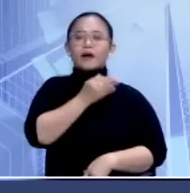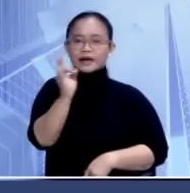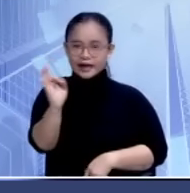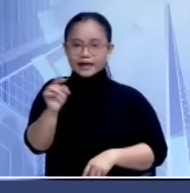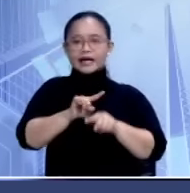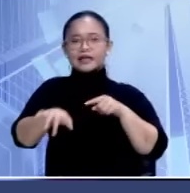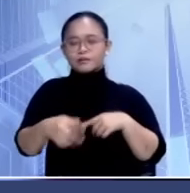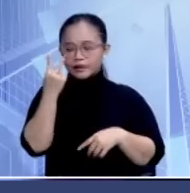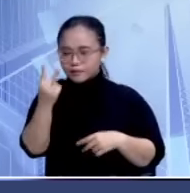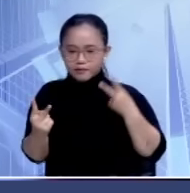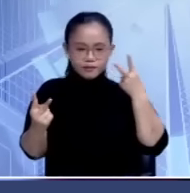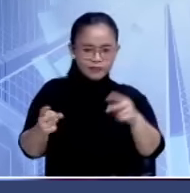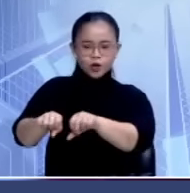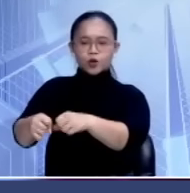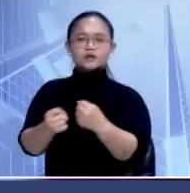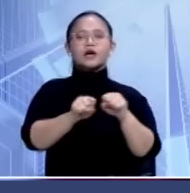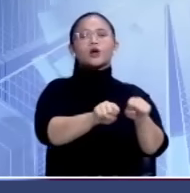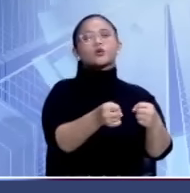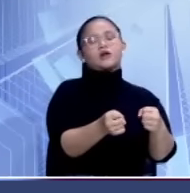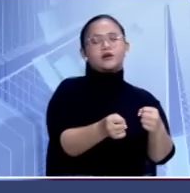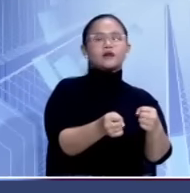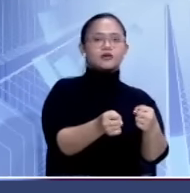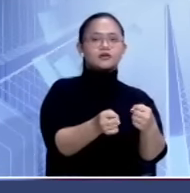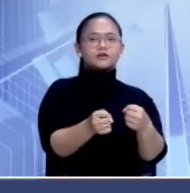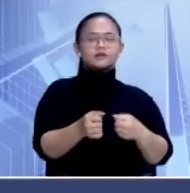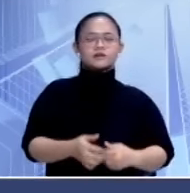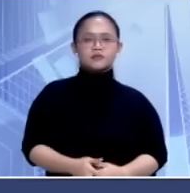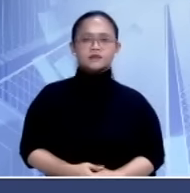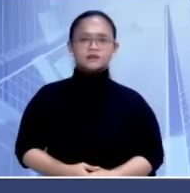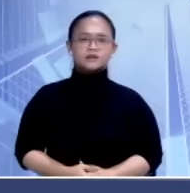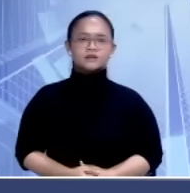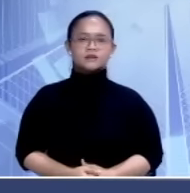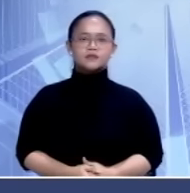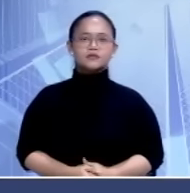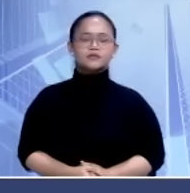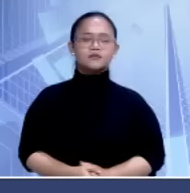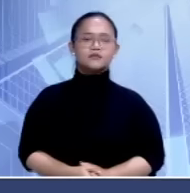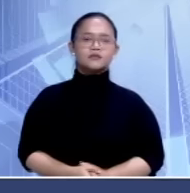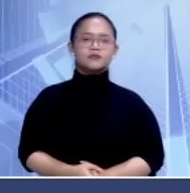dan mobil mengalami kerusakan parah. Alphamidi